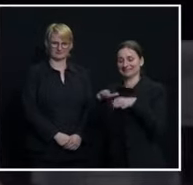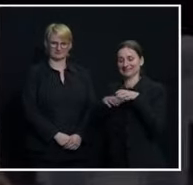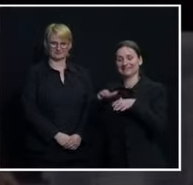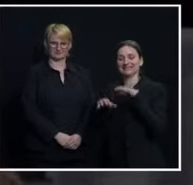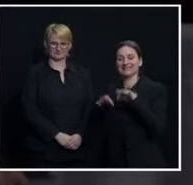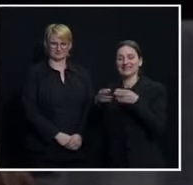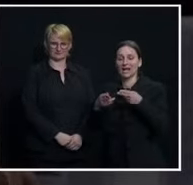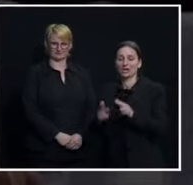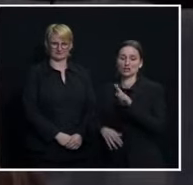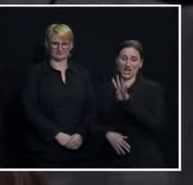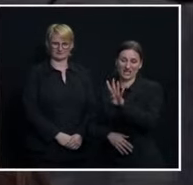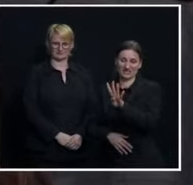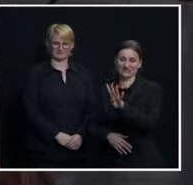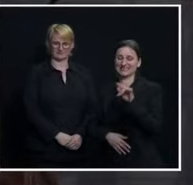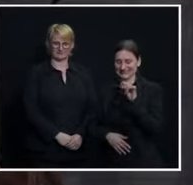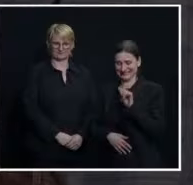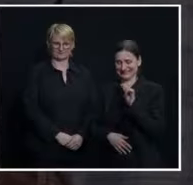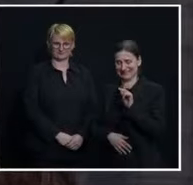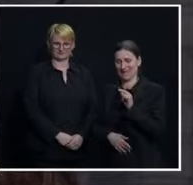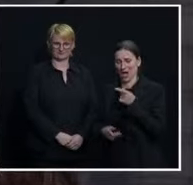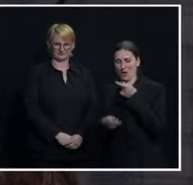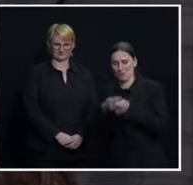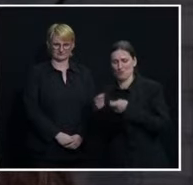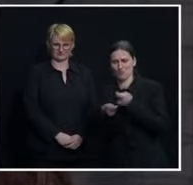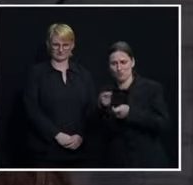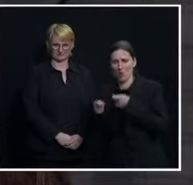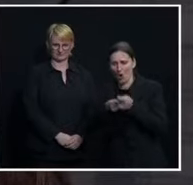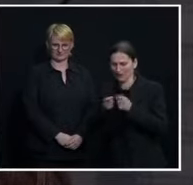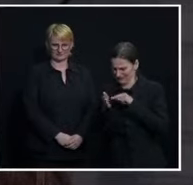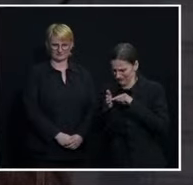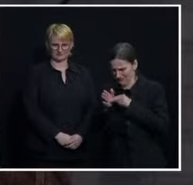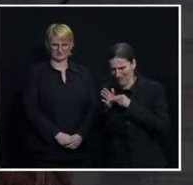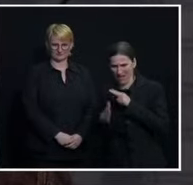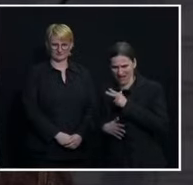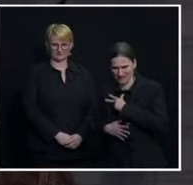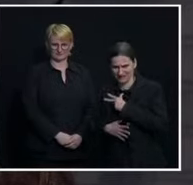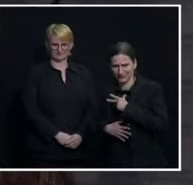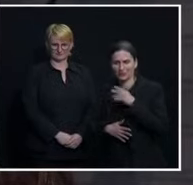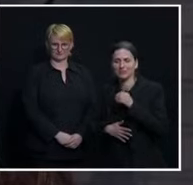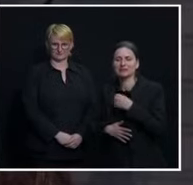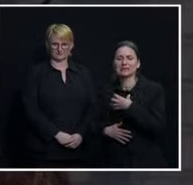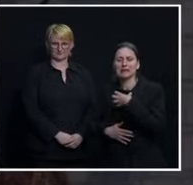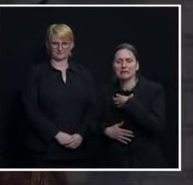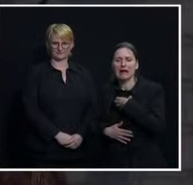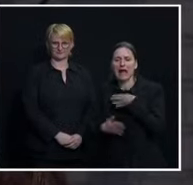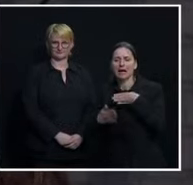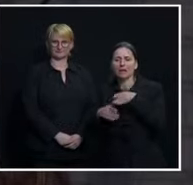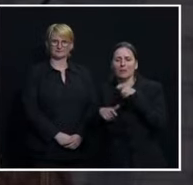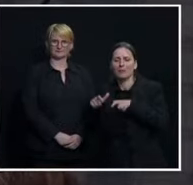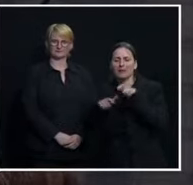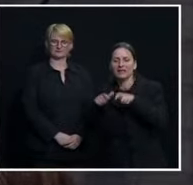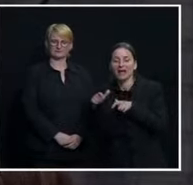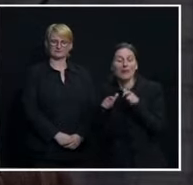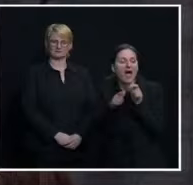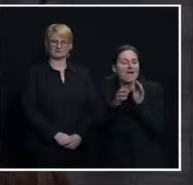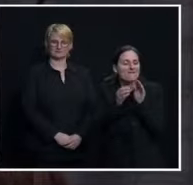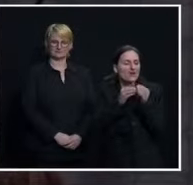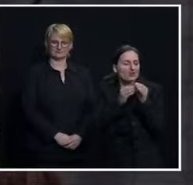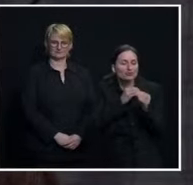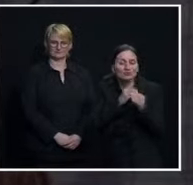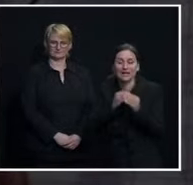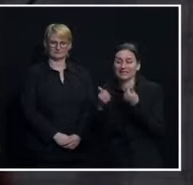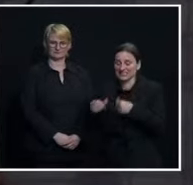Morde geplant wurden an Menschen mit Behinderungen, Menschen mit chronischen Erkrankungen. Und es wurde oft im Verborgenen gemacht. Die Menschen wurden zwangssterilisiert,